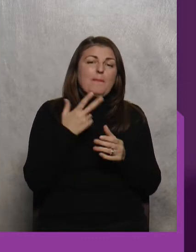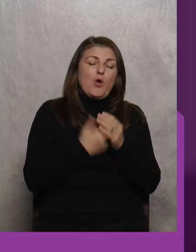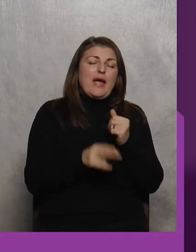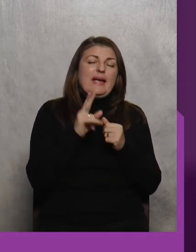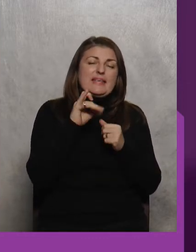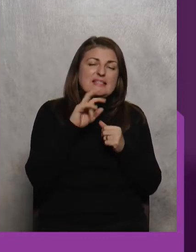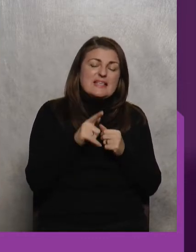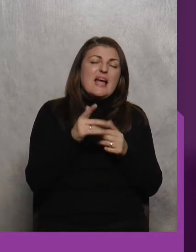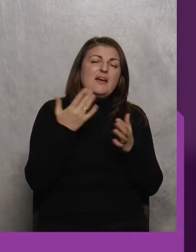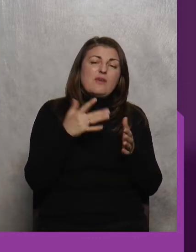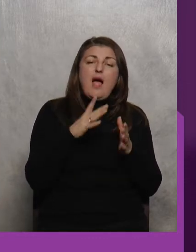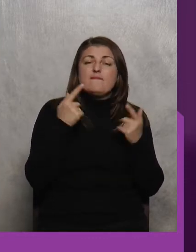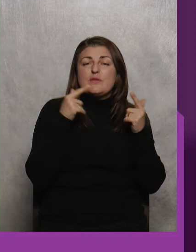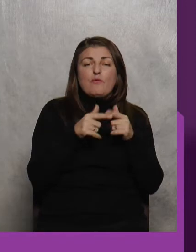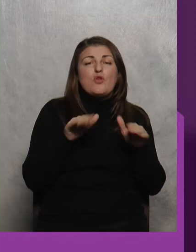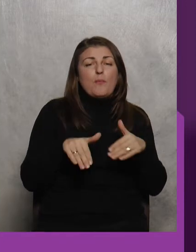і відповідно потім